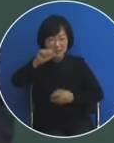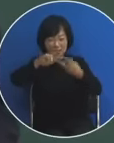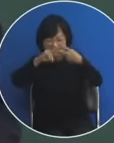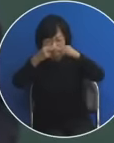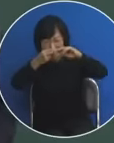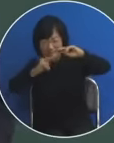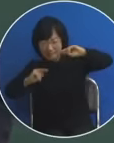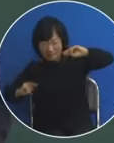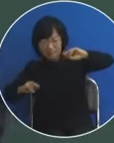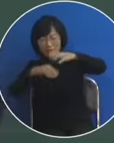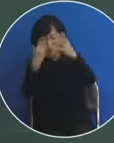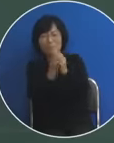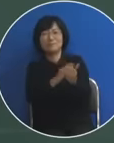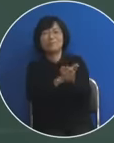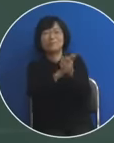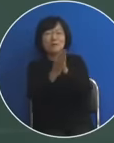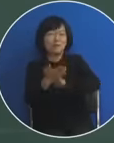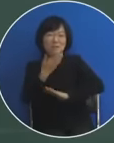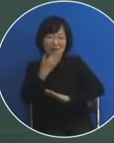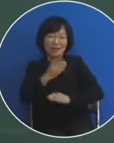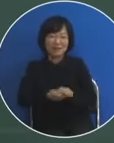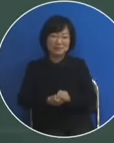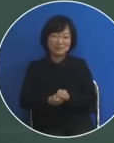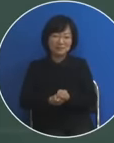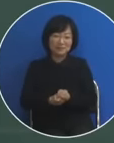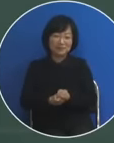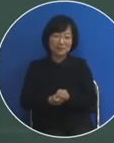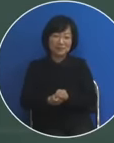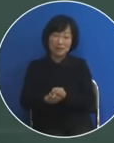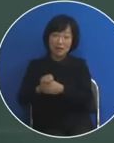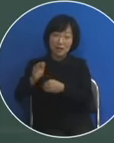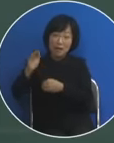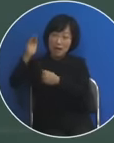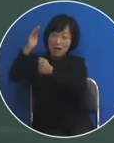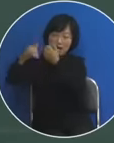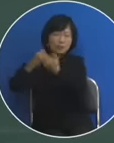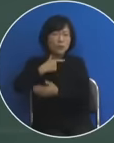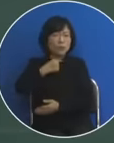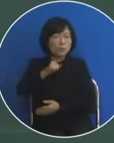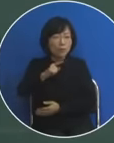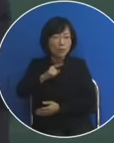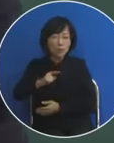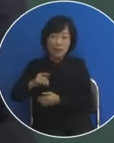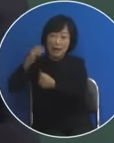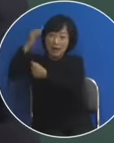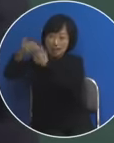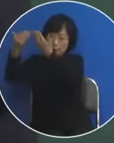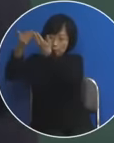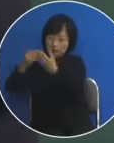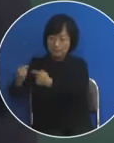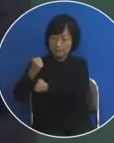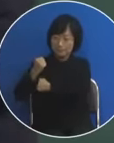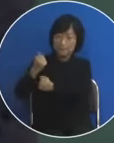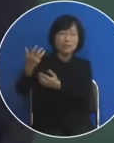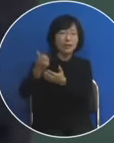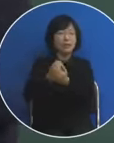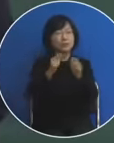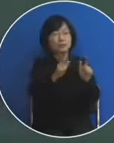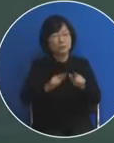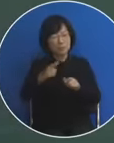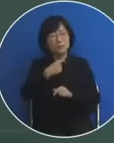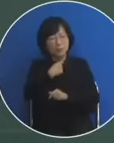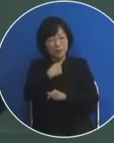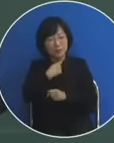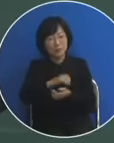power. 꼭 믿으시길 바랍니다. Believe that. 하나님은 하나님의 능력으로 여러분이 살기를 원합니다. That God wants you to live by God's power. 여러분의 병든 몸을